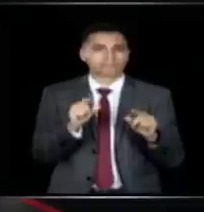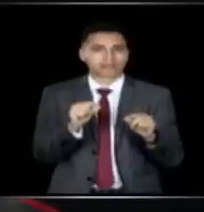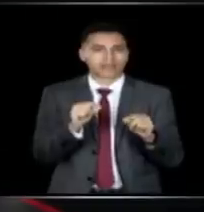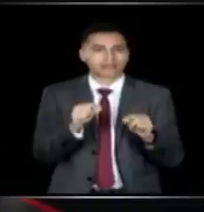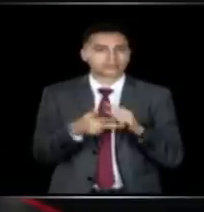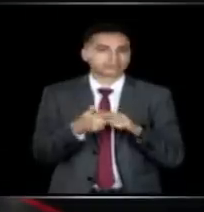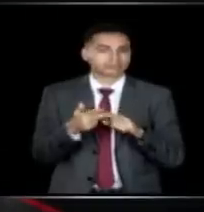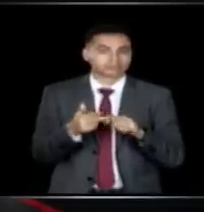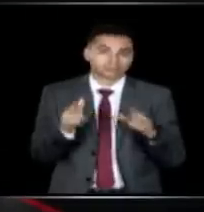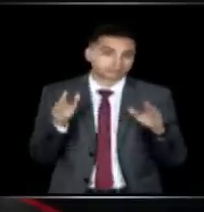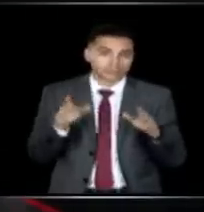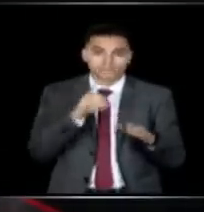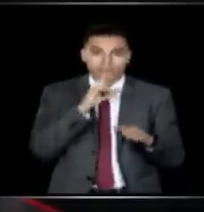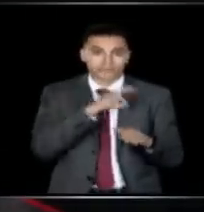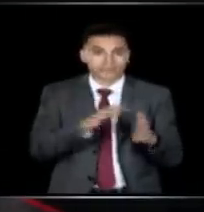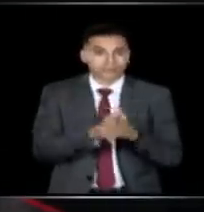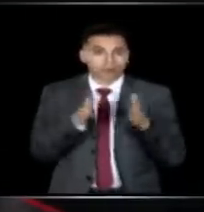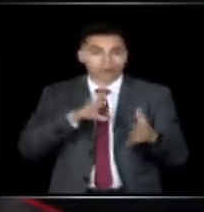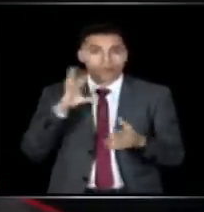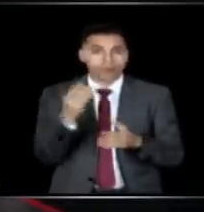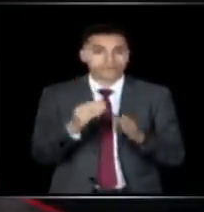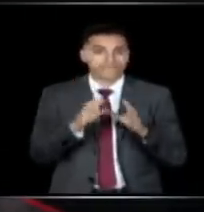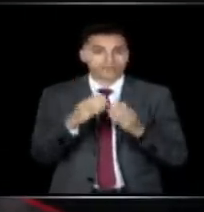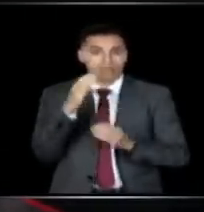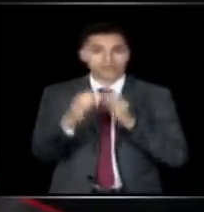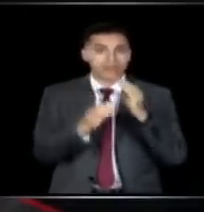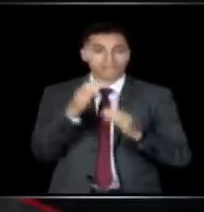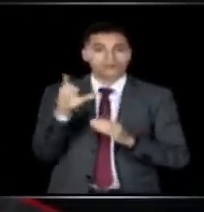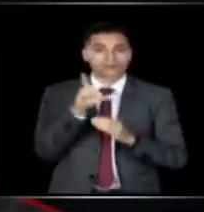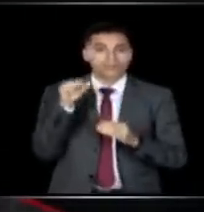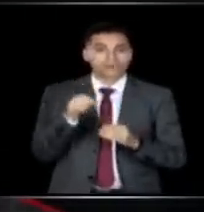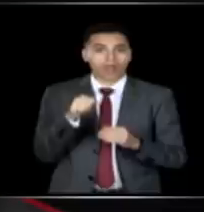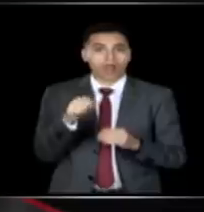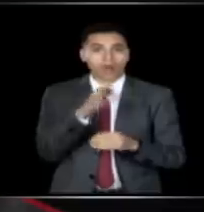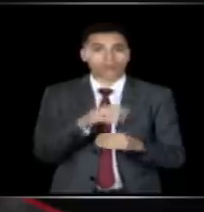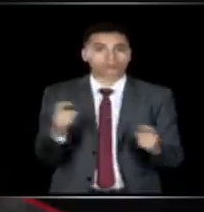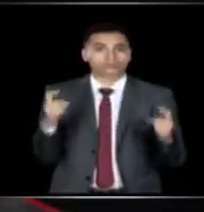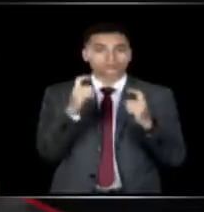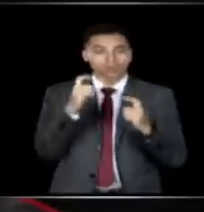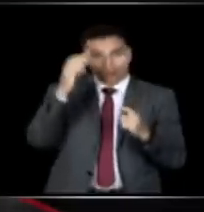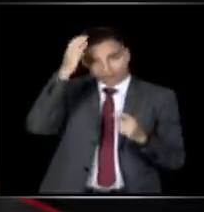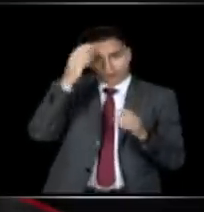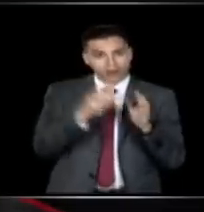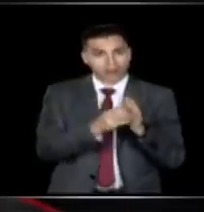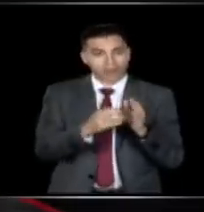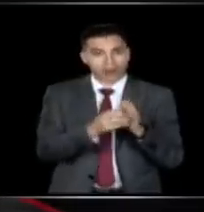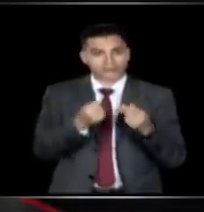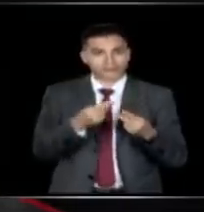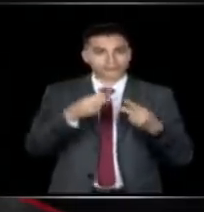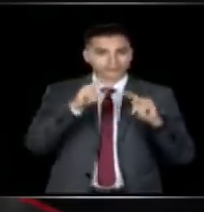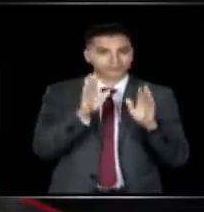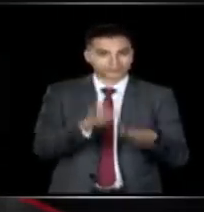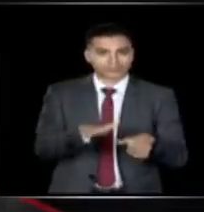المثالي؟ أما المكسب الأكبر إن كل إجابة صحيحة من طلاب بطولة العباقرة جامعات هتساوي مبلغ